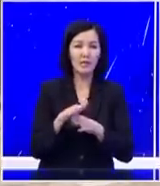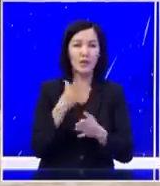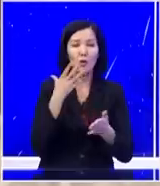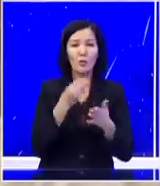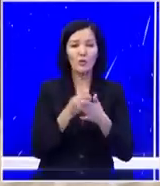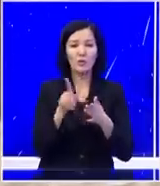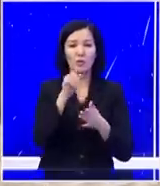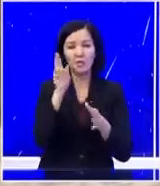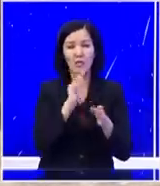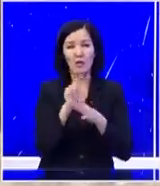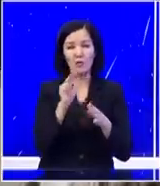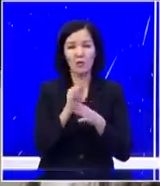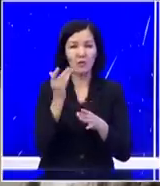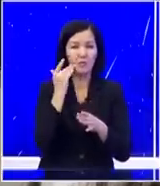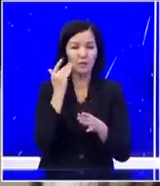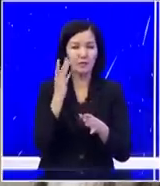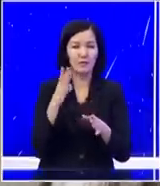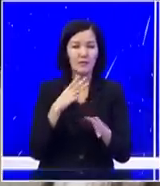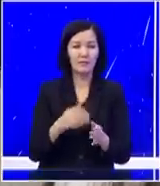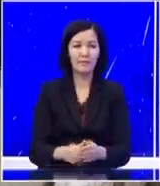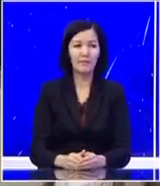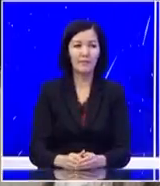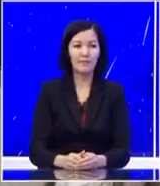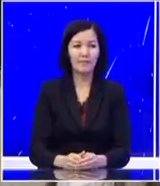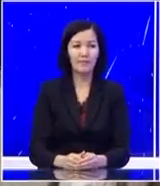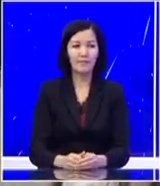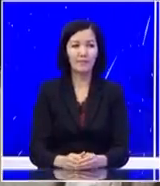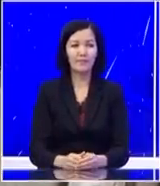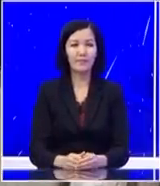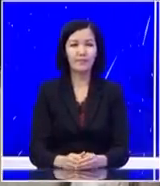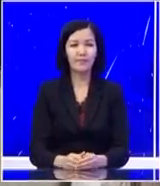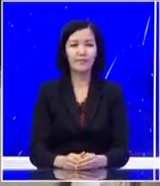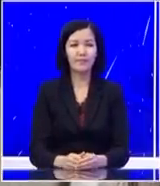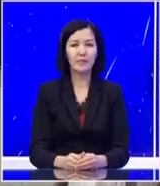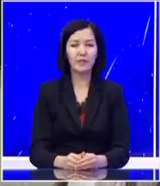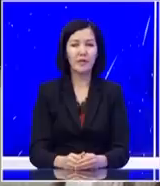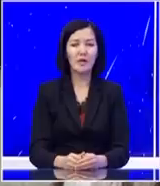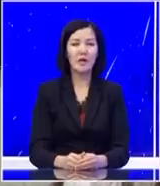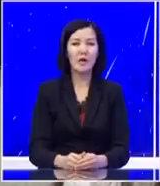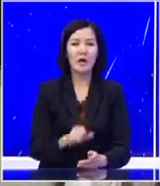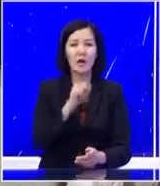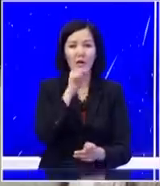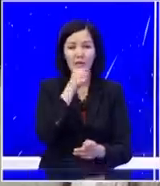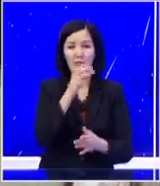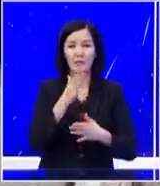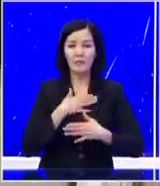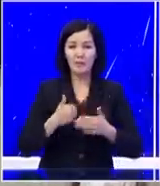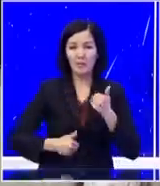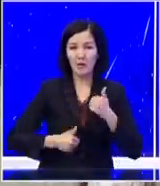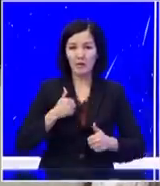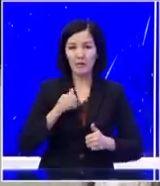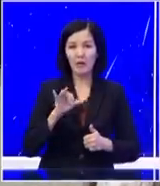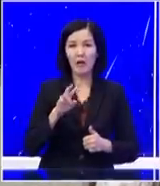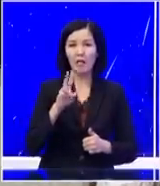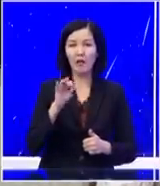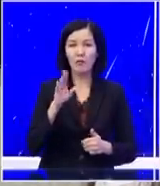білгенін жастармен бөлісіп отыратын. Дедушка для нас всех был нашей гордостью. Мархым атамыз біздің мақтанышымыз еді. Алакөл